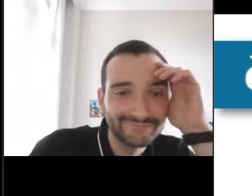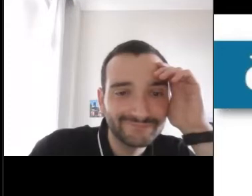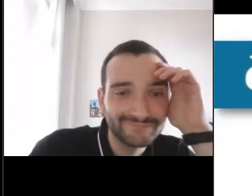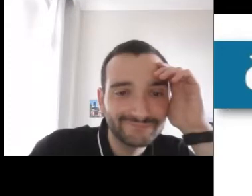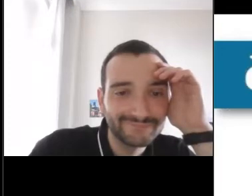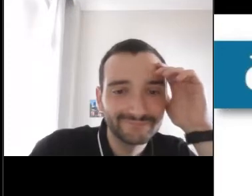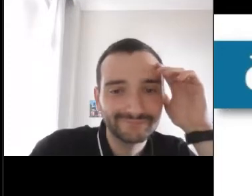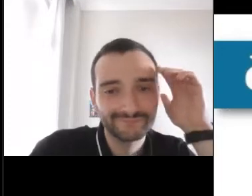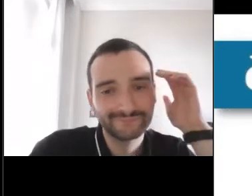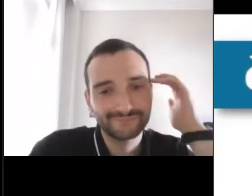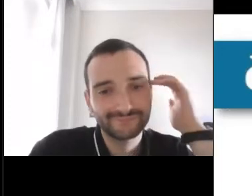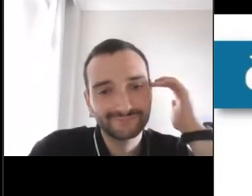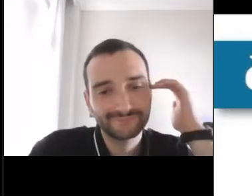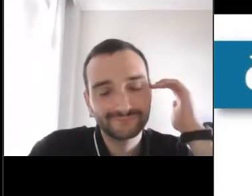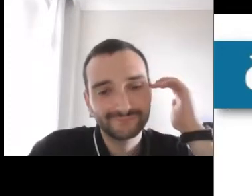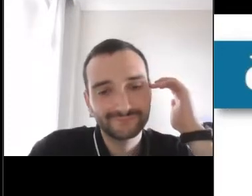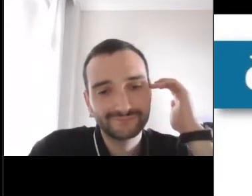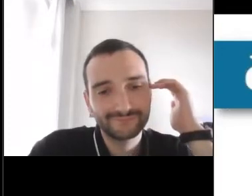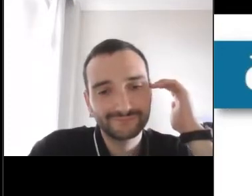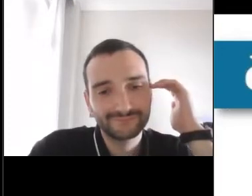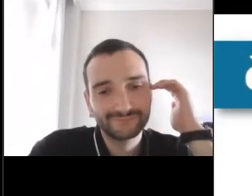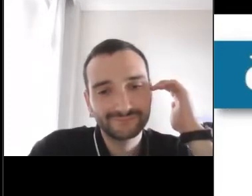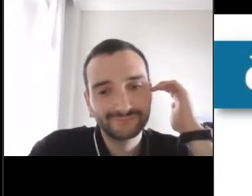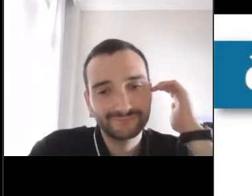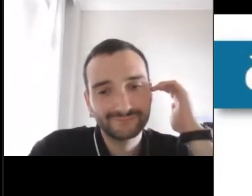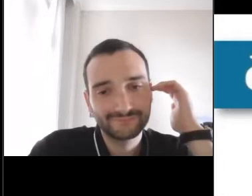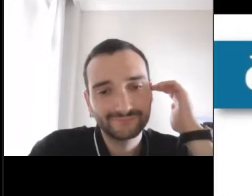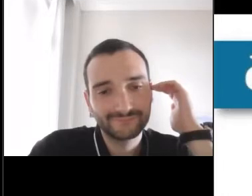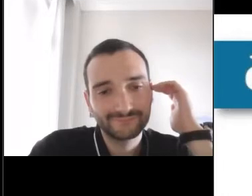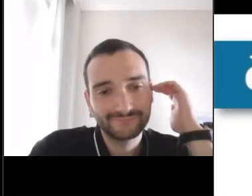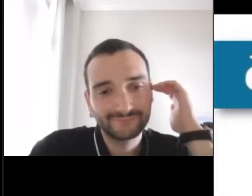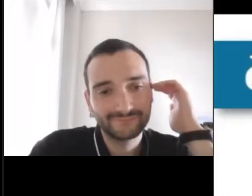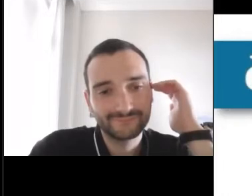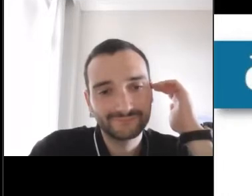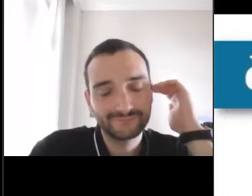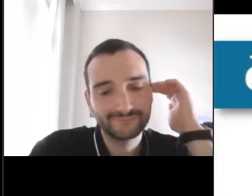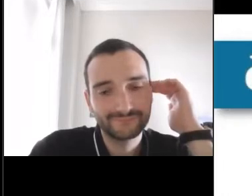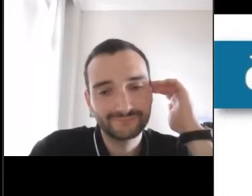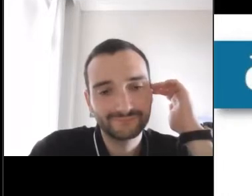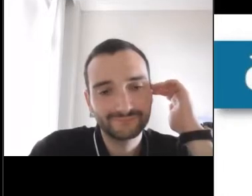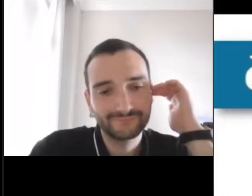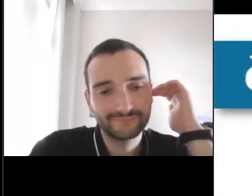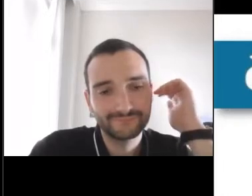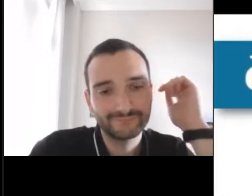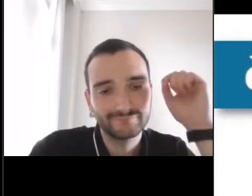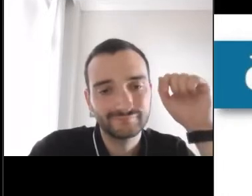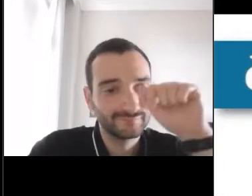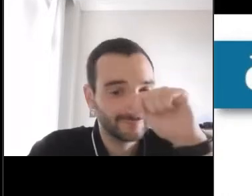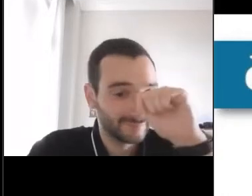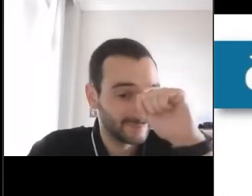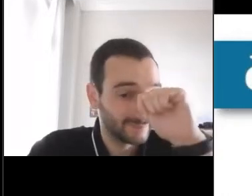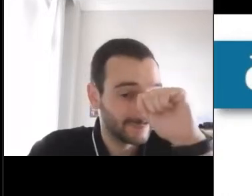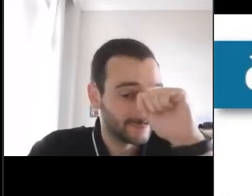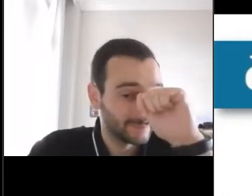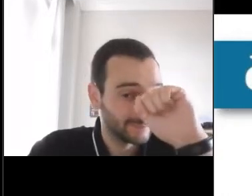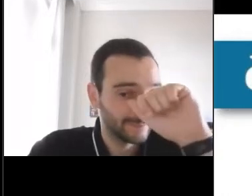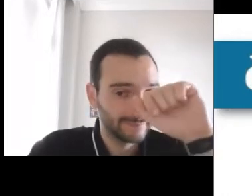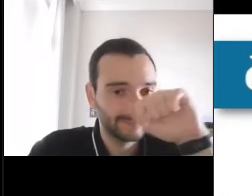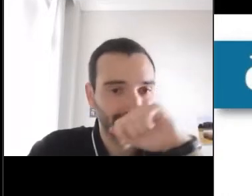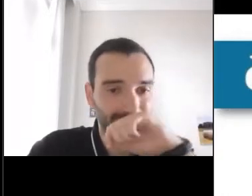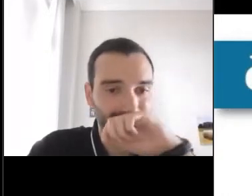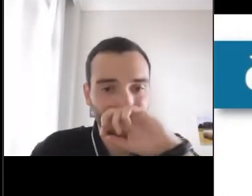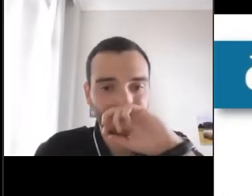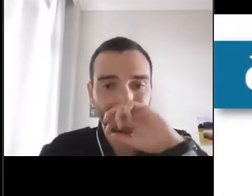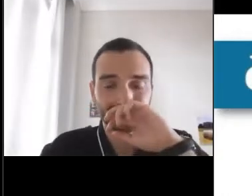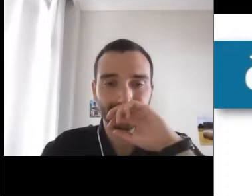diciamo è il sindaco che si è mostrato in prima persona e il suo obiettivo era quello di ridurre la spesa energetica delle famiglie che